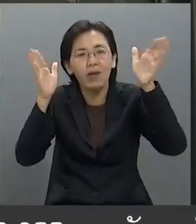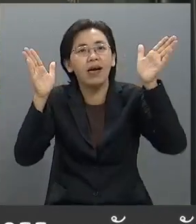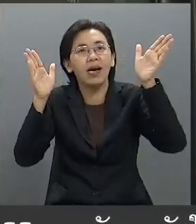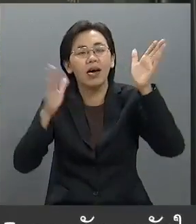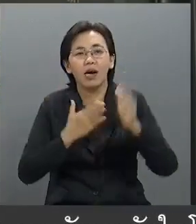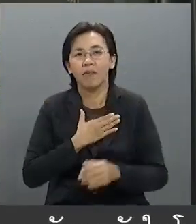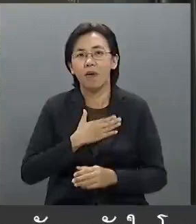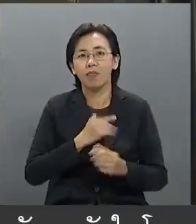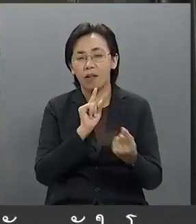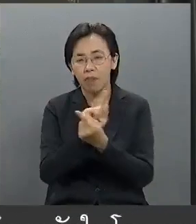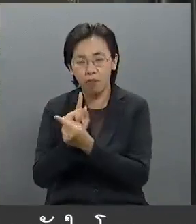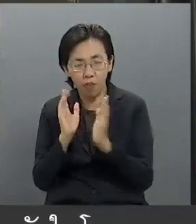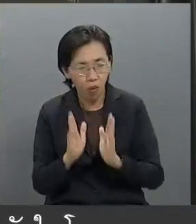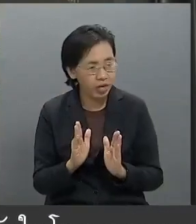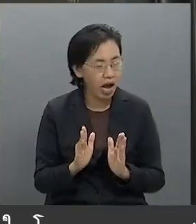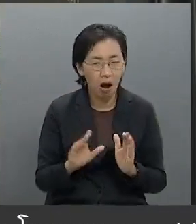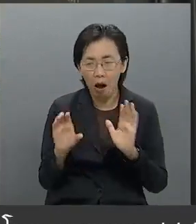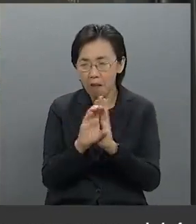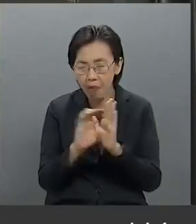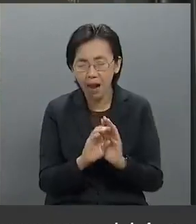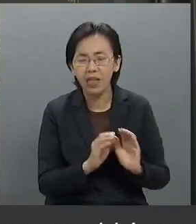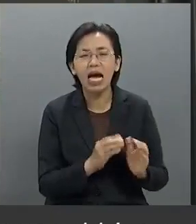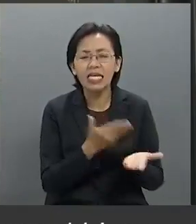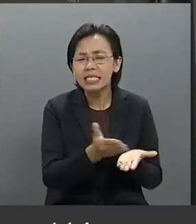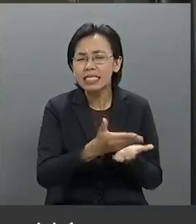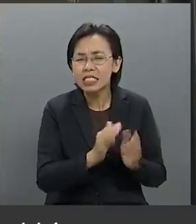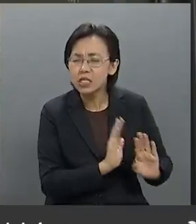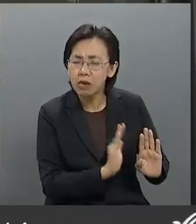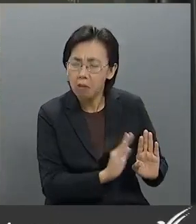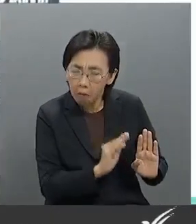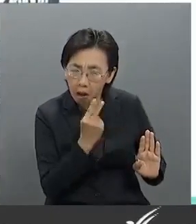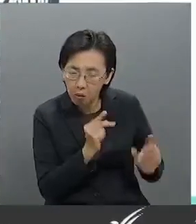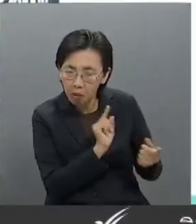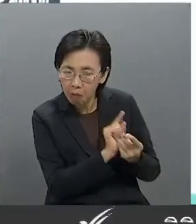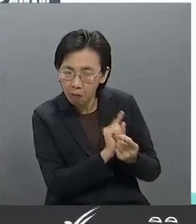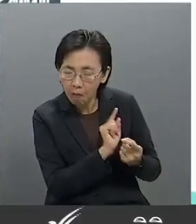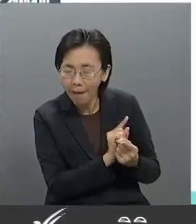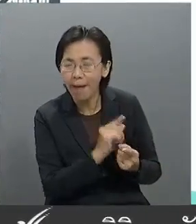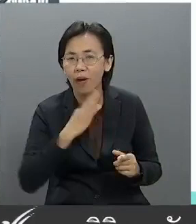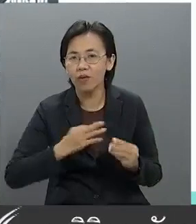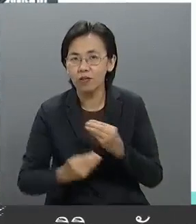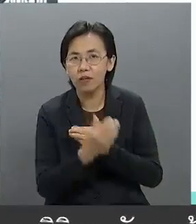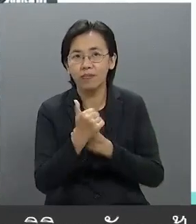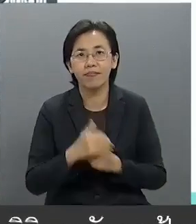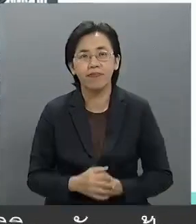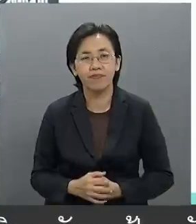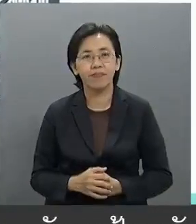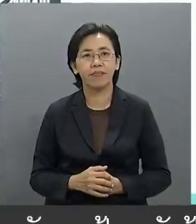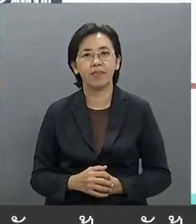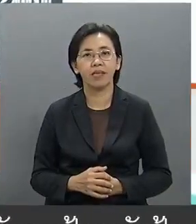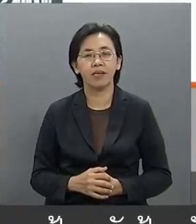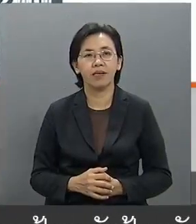สมผลงานเราได้รู้จักคนได้กว้างขึ้นก็เป็นโอกาสของเรา เอาภาพผมไปโพ